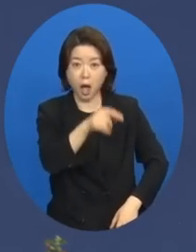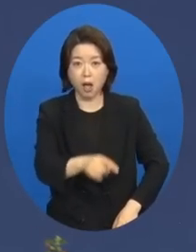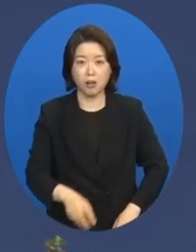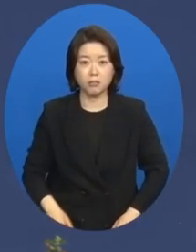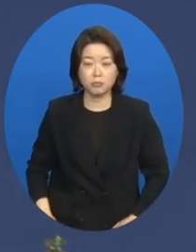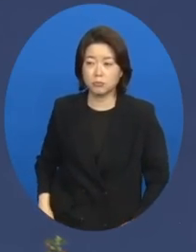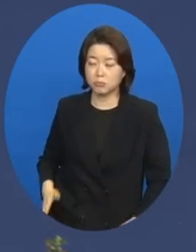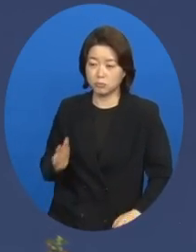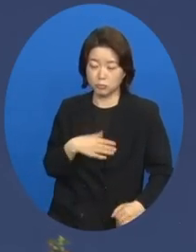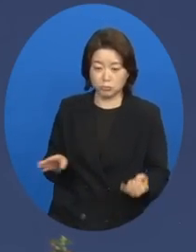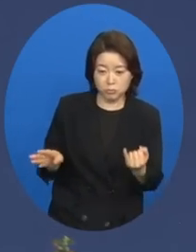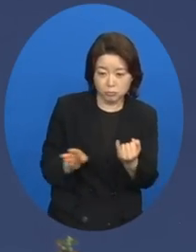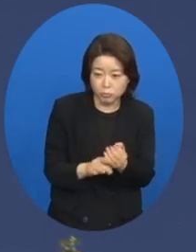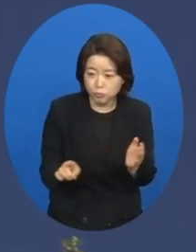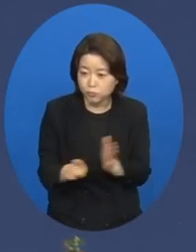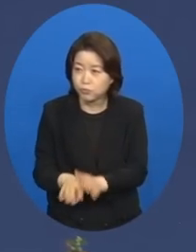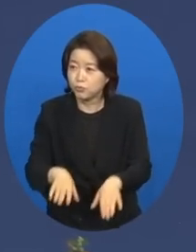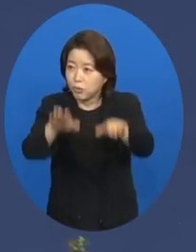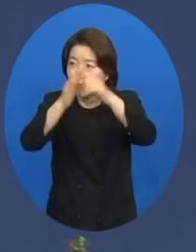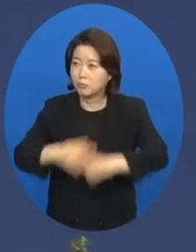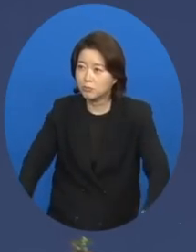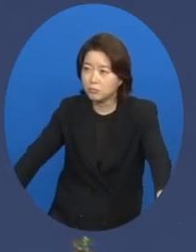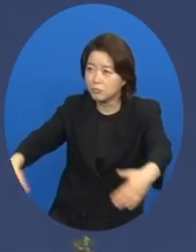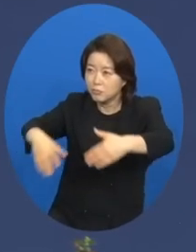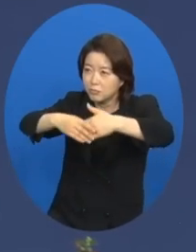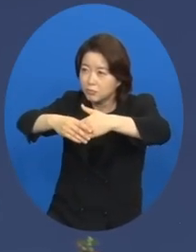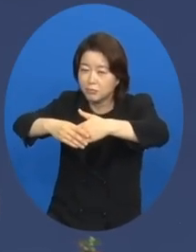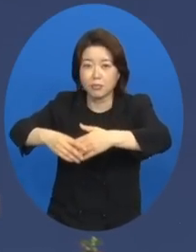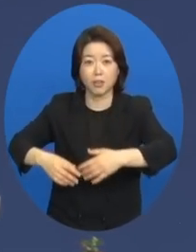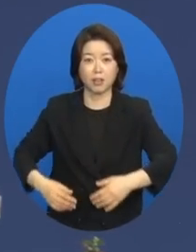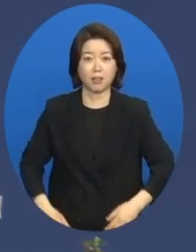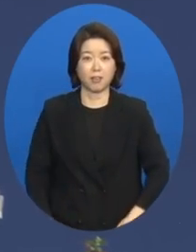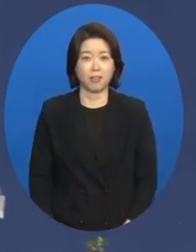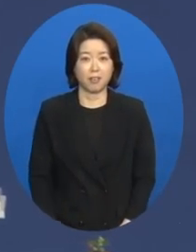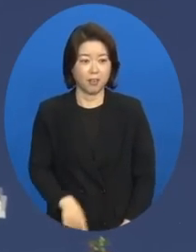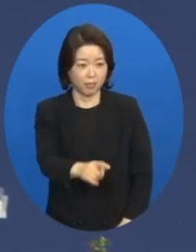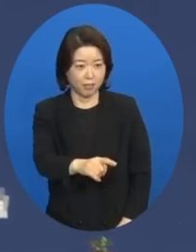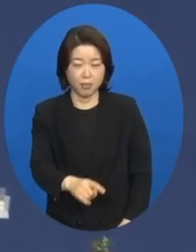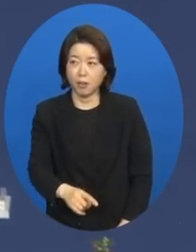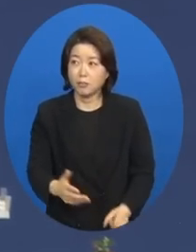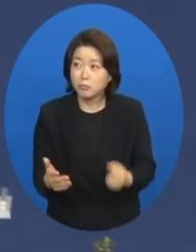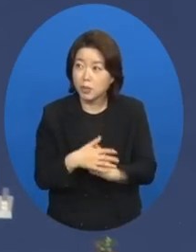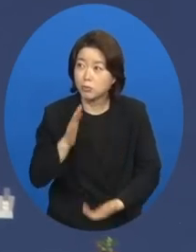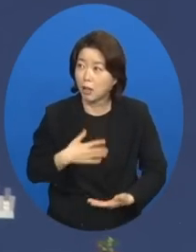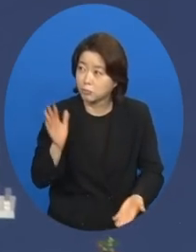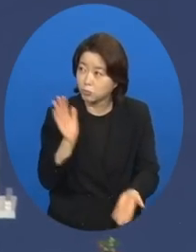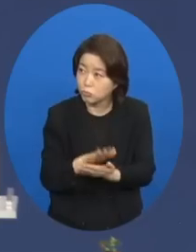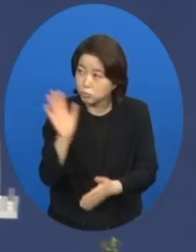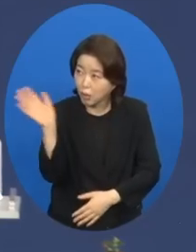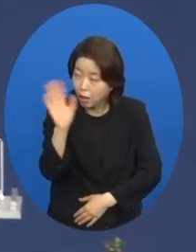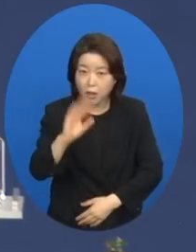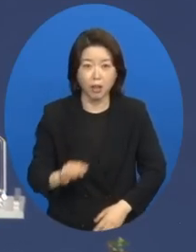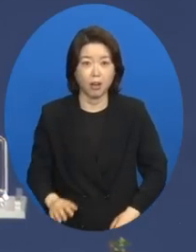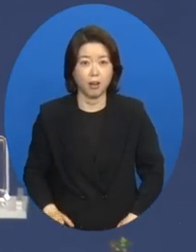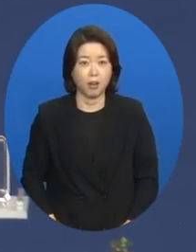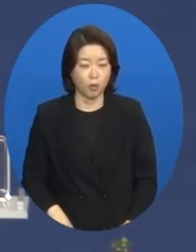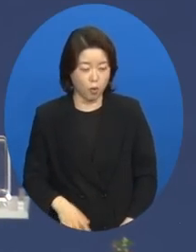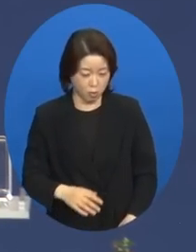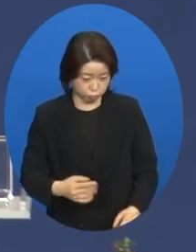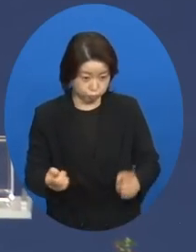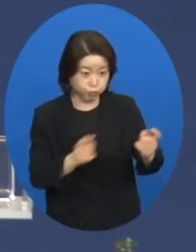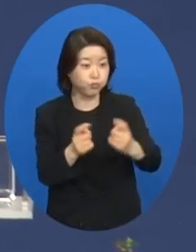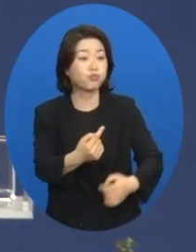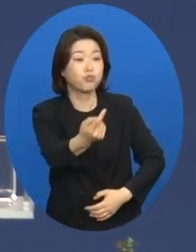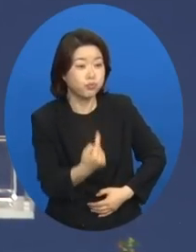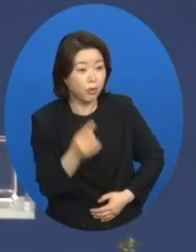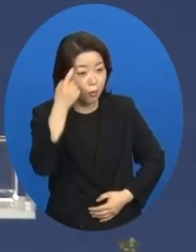전 모태신앙입니다. 그렇기 때문에 뜨겁진 않습니다. 꼭 시비 걸듯이 그래. 어,